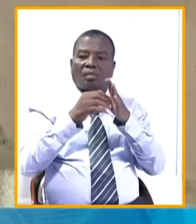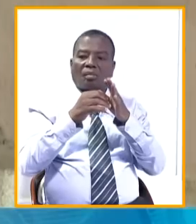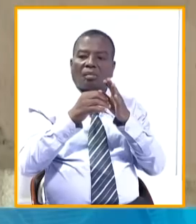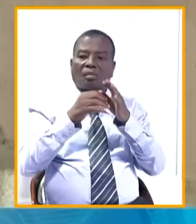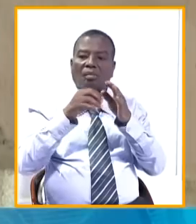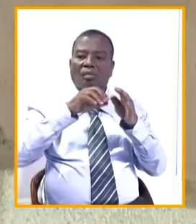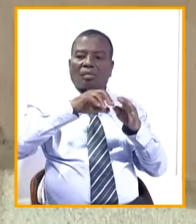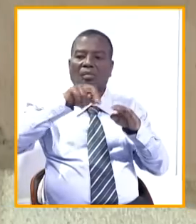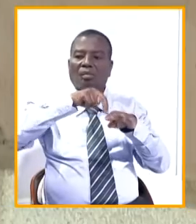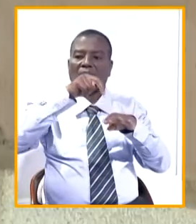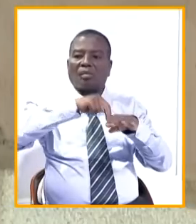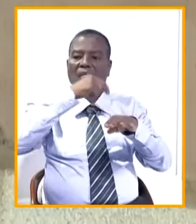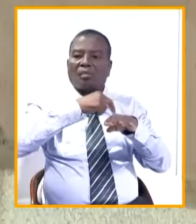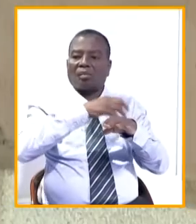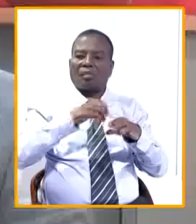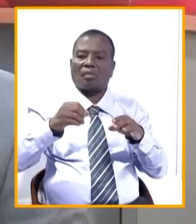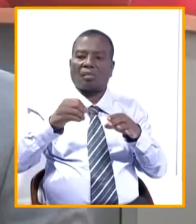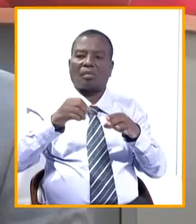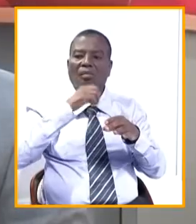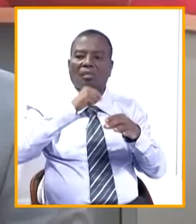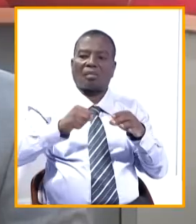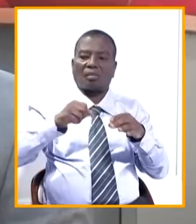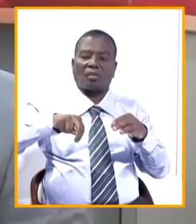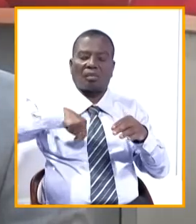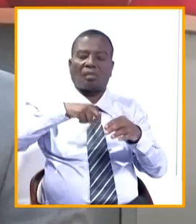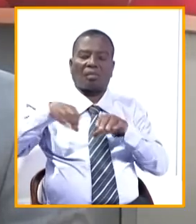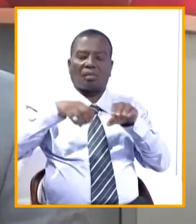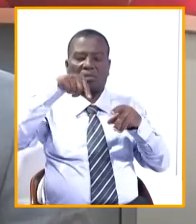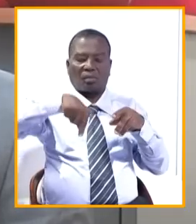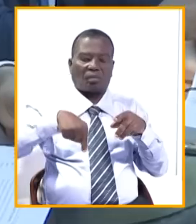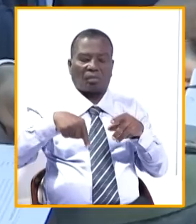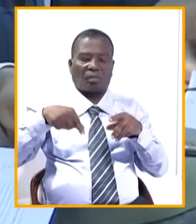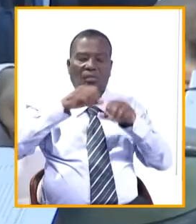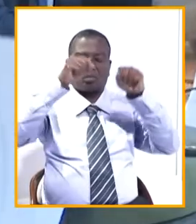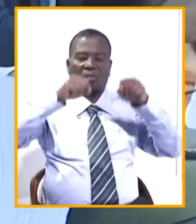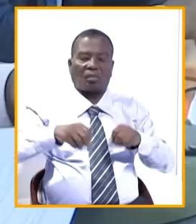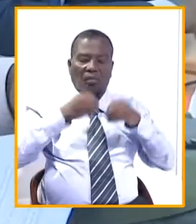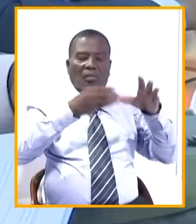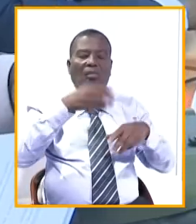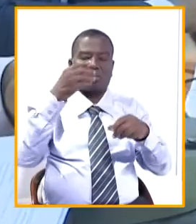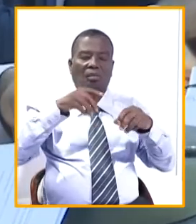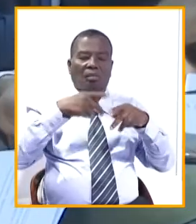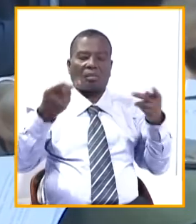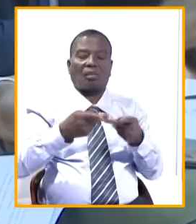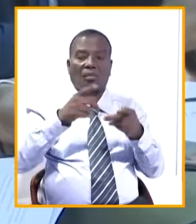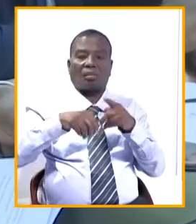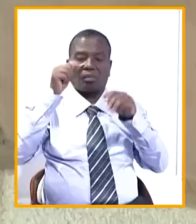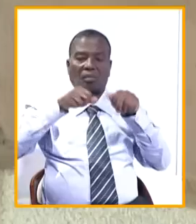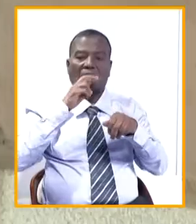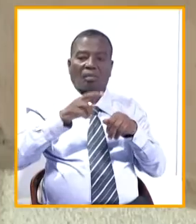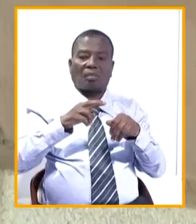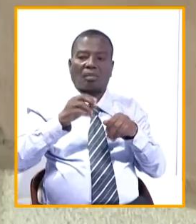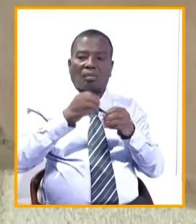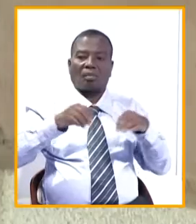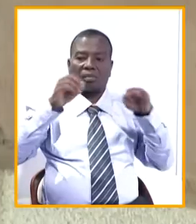de la stratégie ancienne et nous allons faire en sorte que la stratégie qui sera mise en place puisse être une stratégie